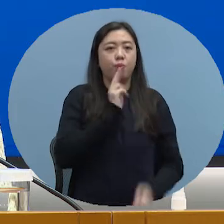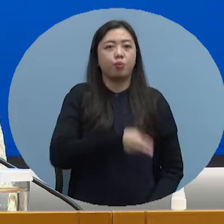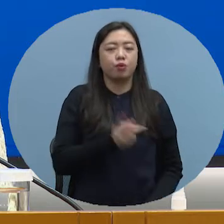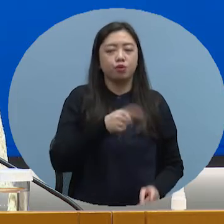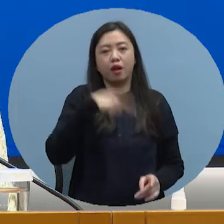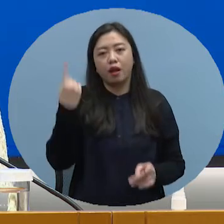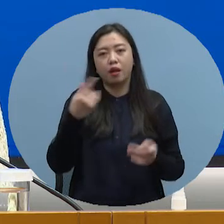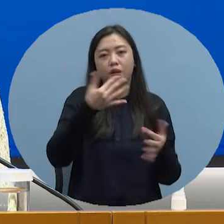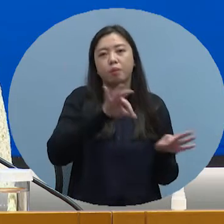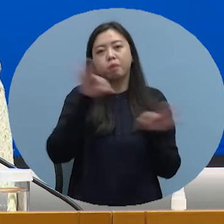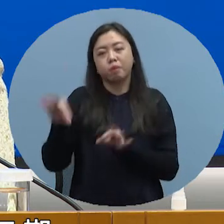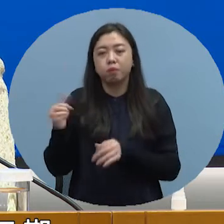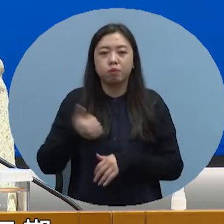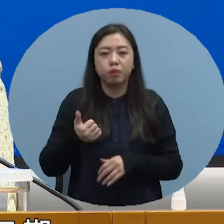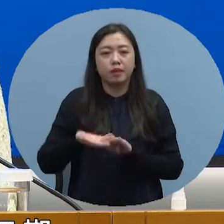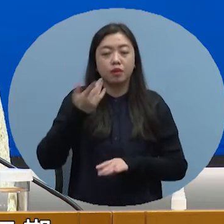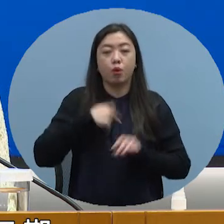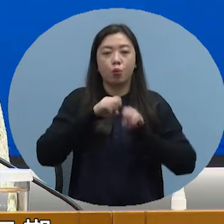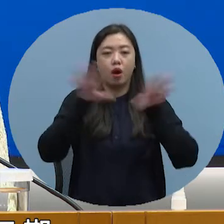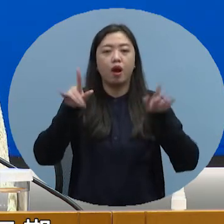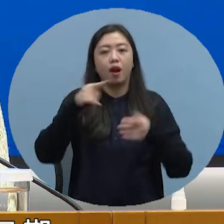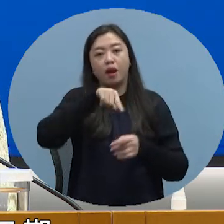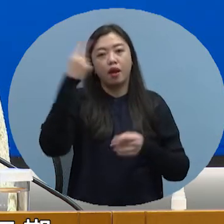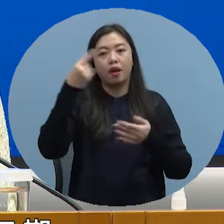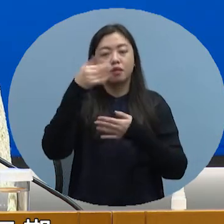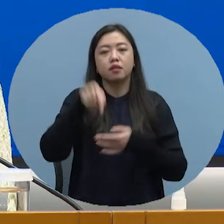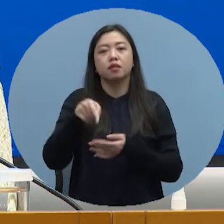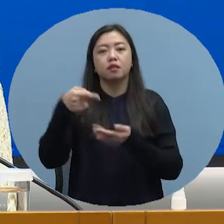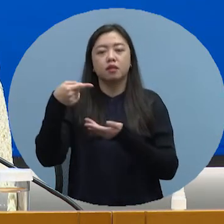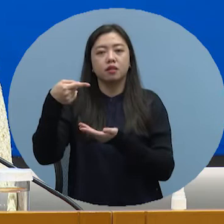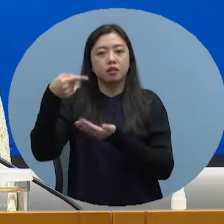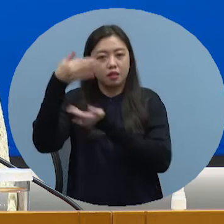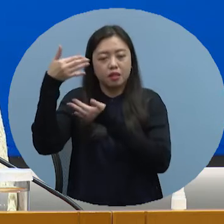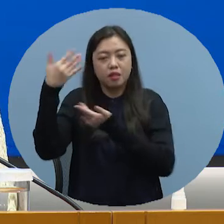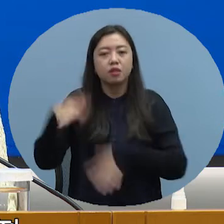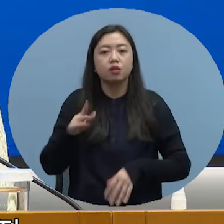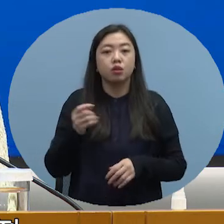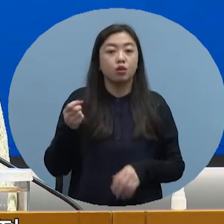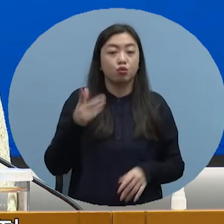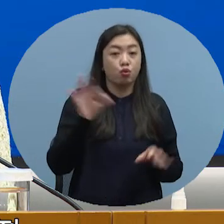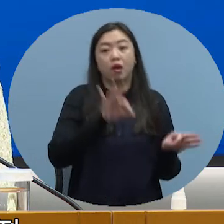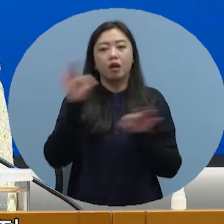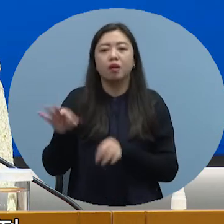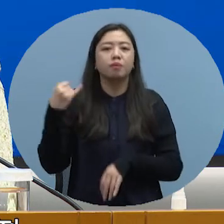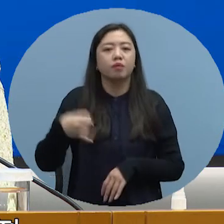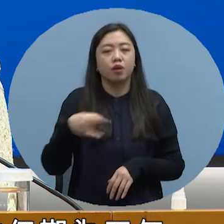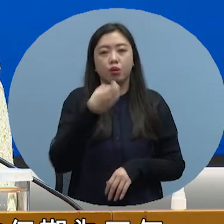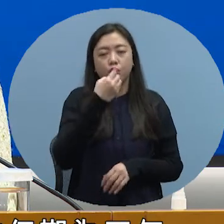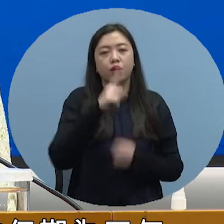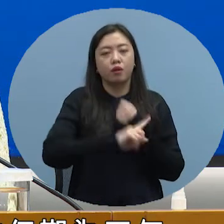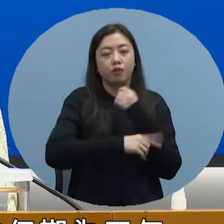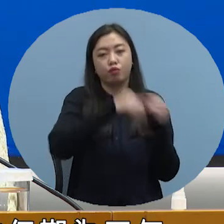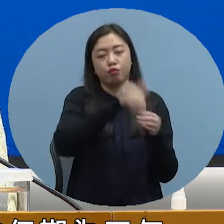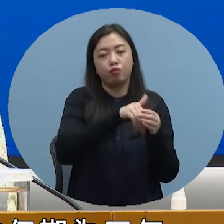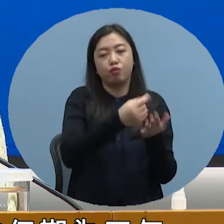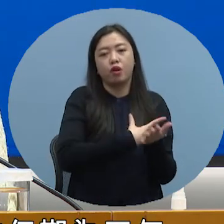的日子，當時都已經告訴大家，另一套日子將會是這一套日子，再做就不行了，因為香港有選舉法例，而